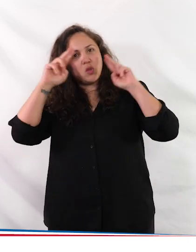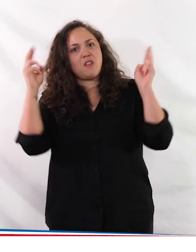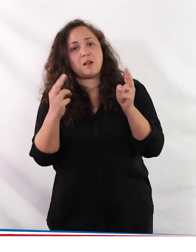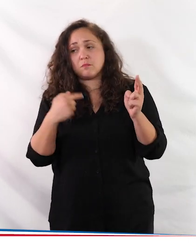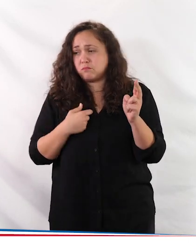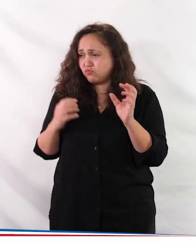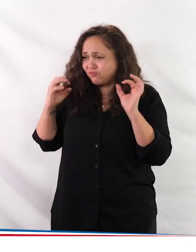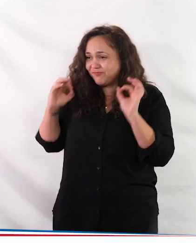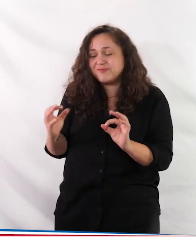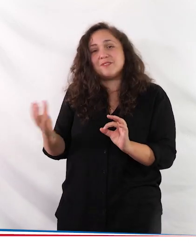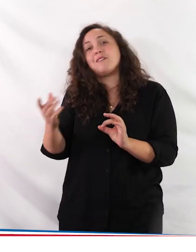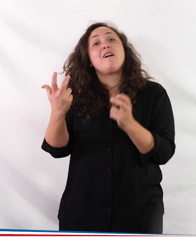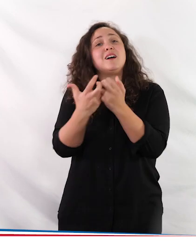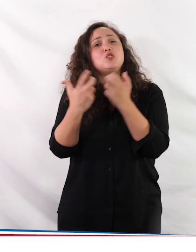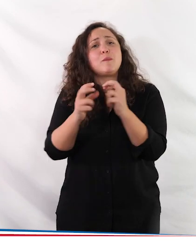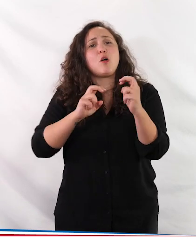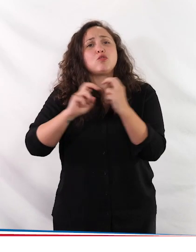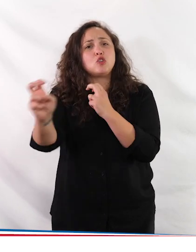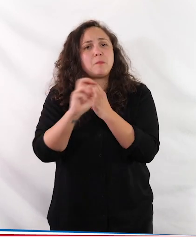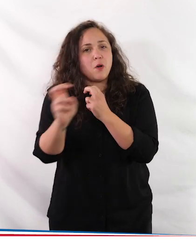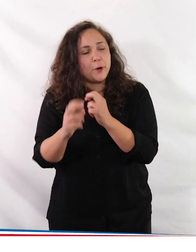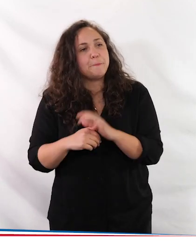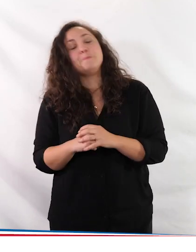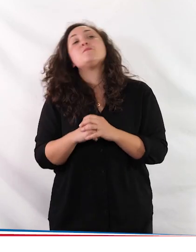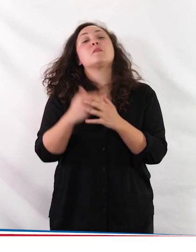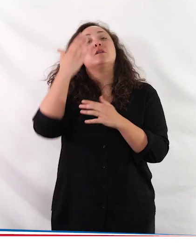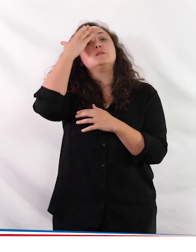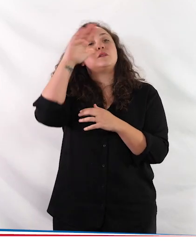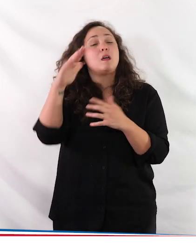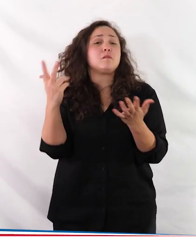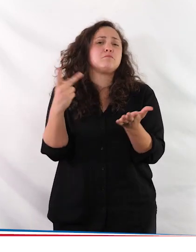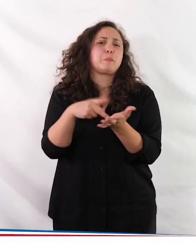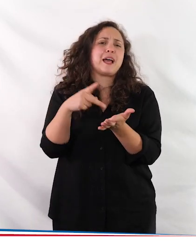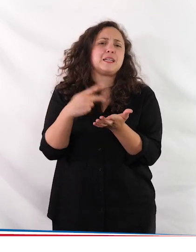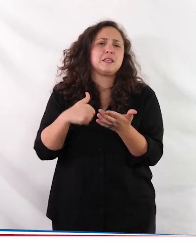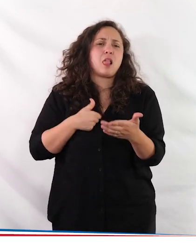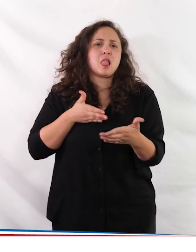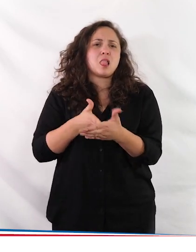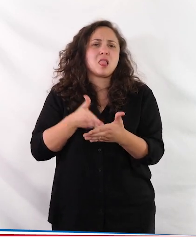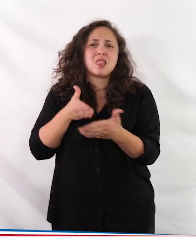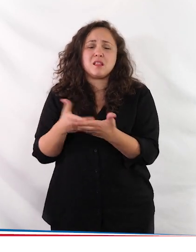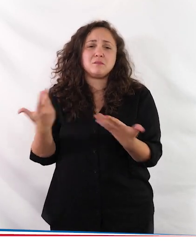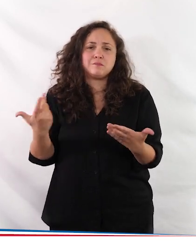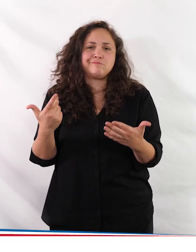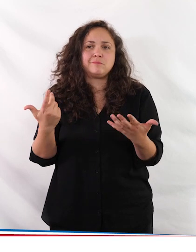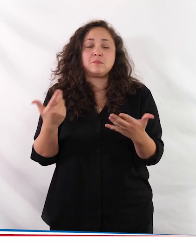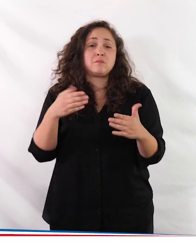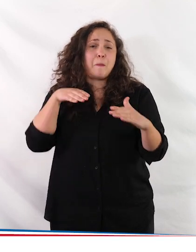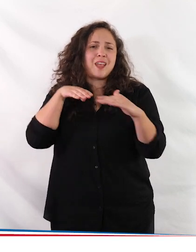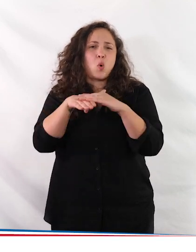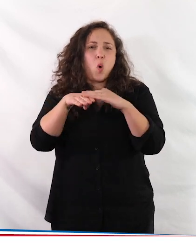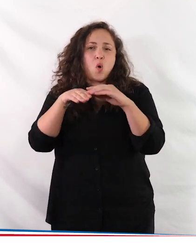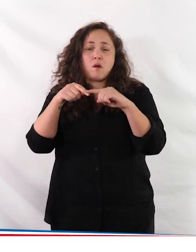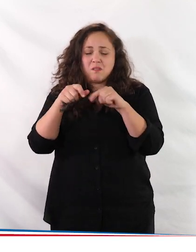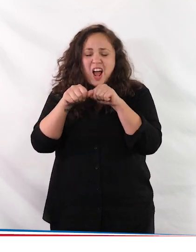idée d'accessibilité universelle. Par exemple, sur les transports, vous savez qu'à Paris, notre difficulté,